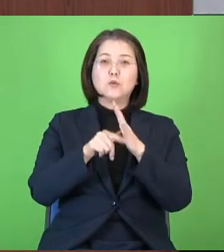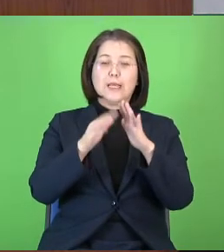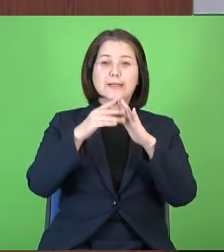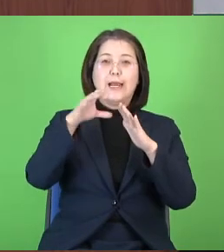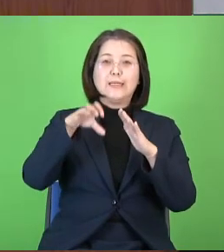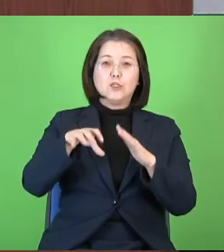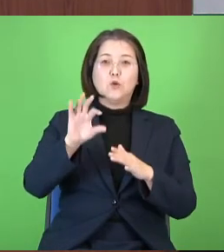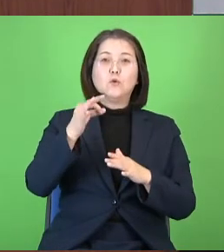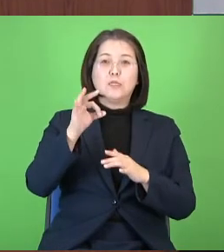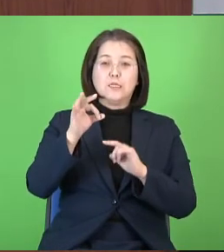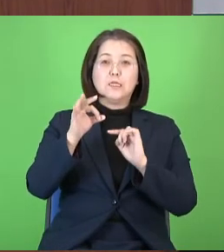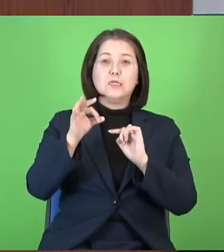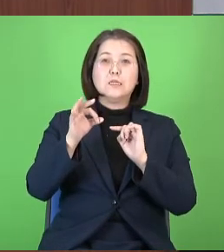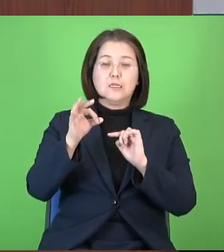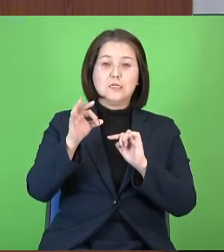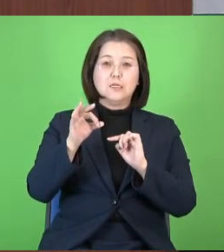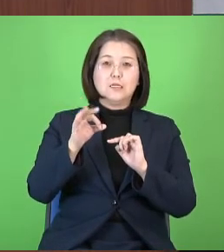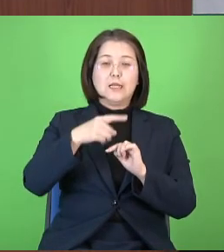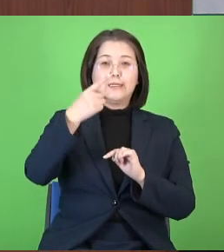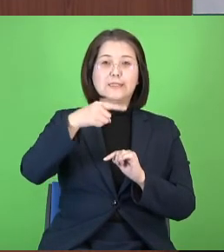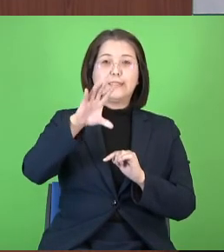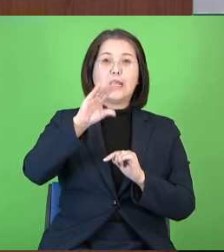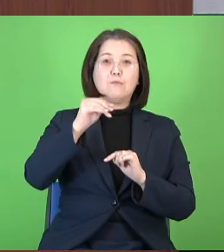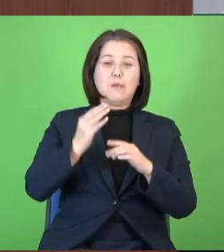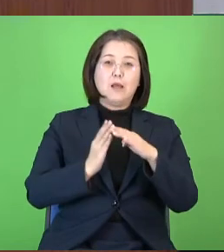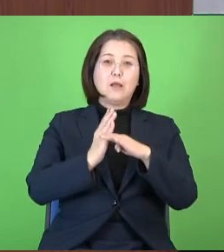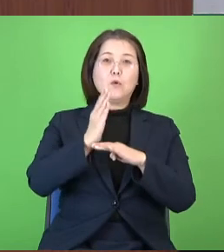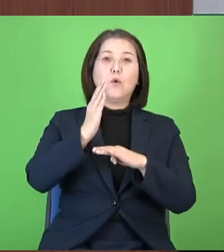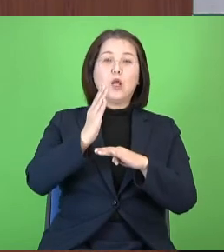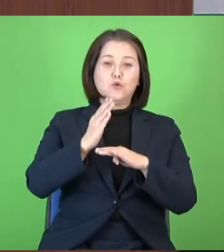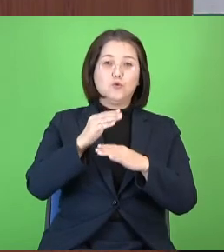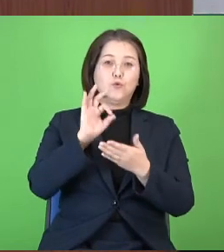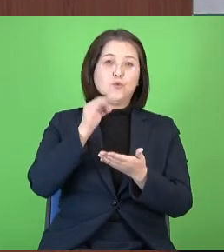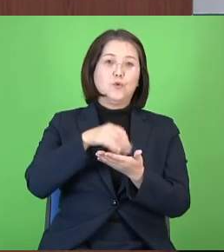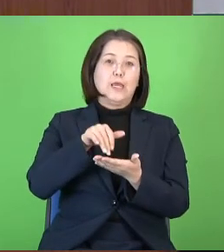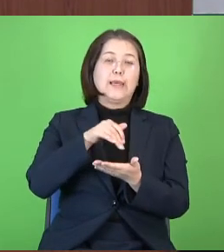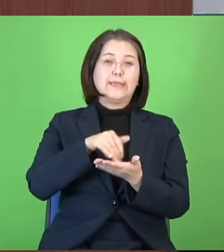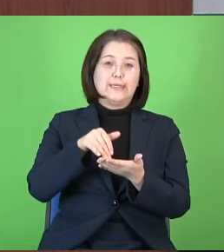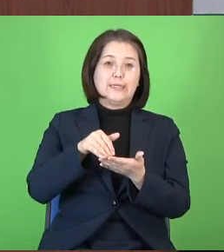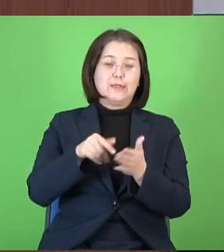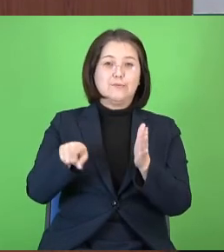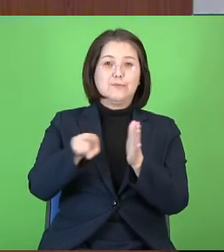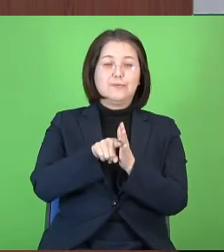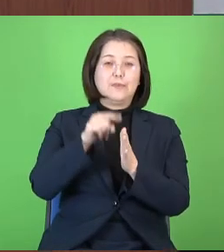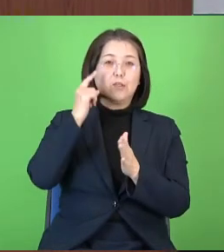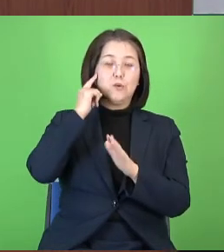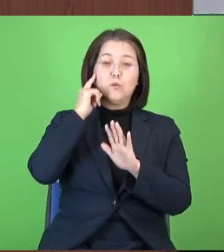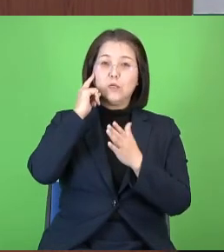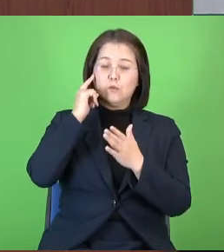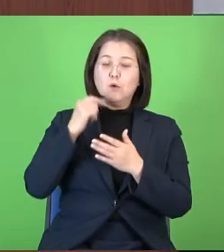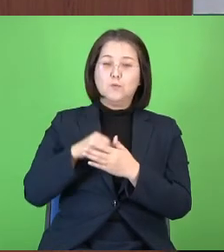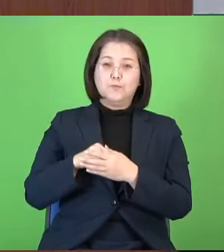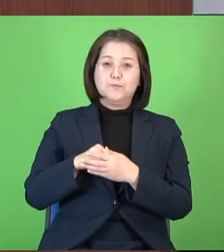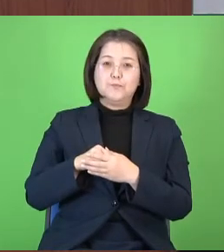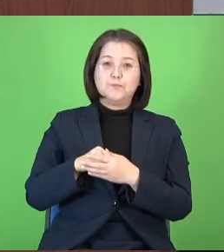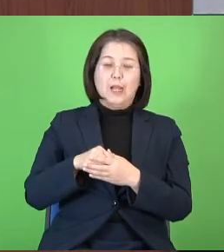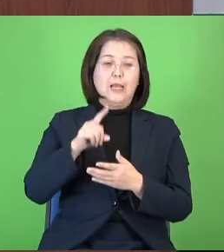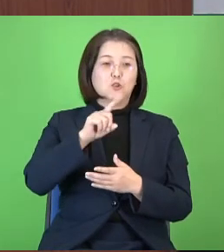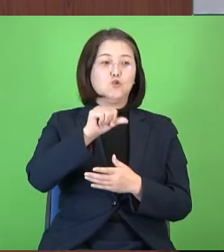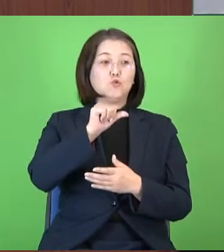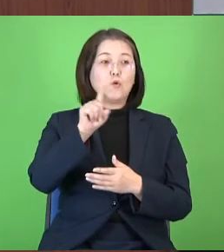でそういうことを実施をしたいという風に考えていますブーブーませんけどもまぁ今回3